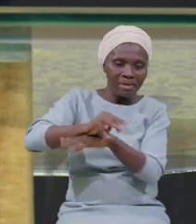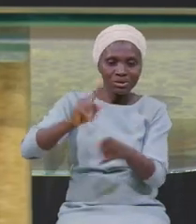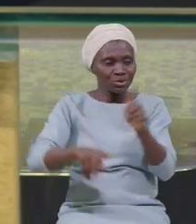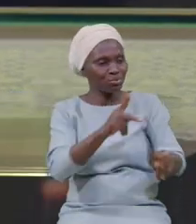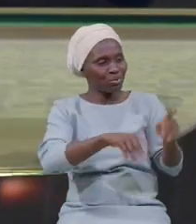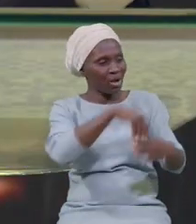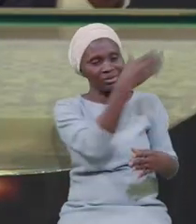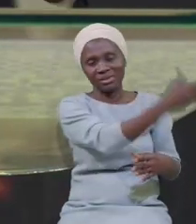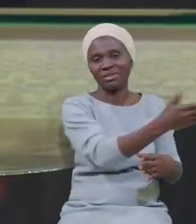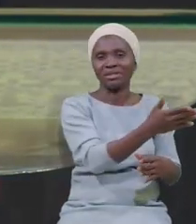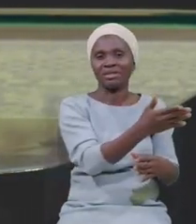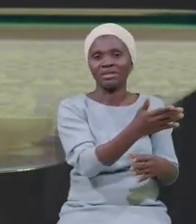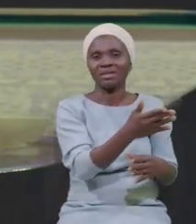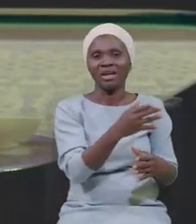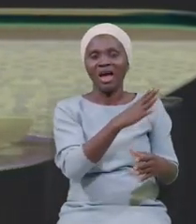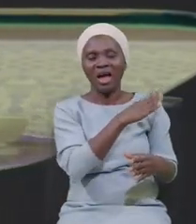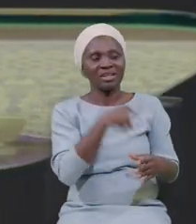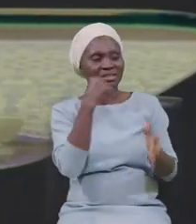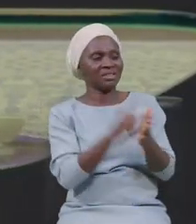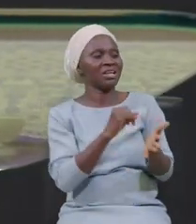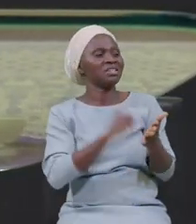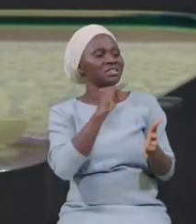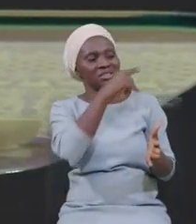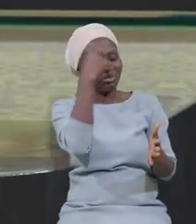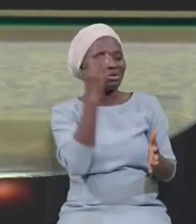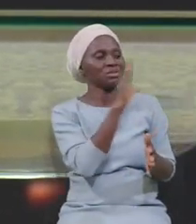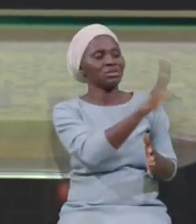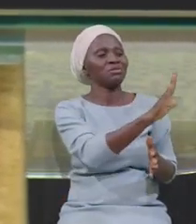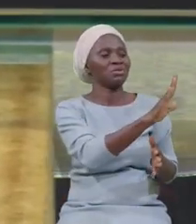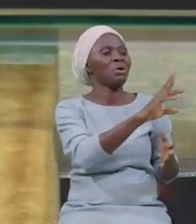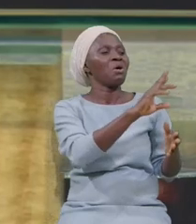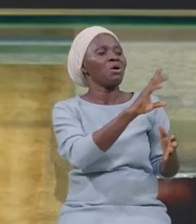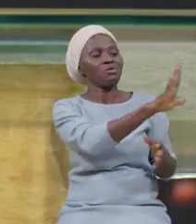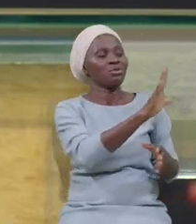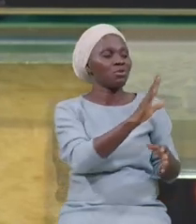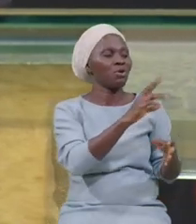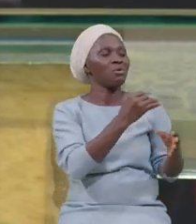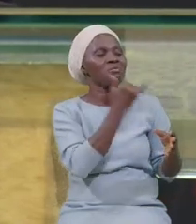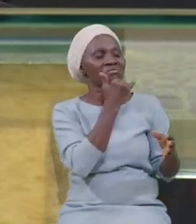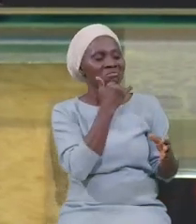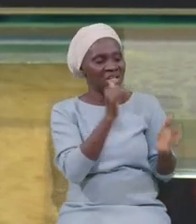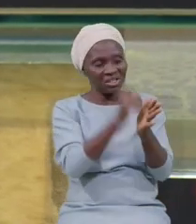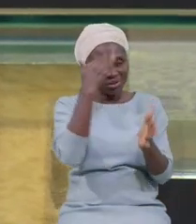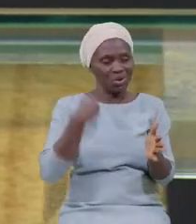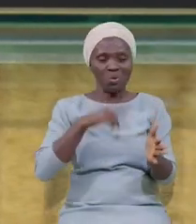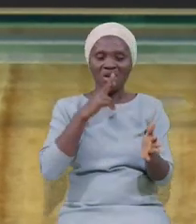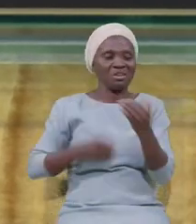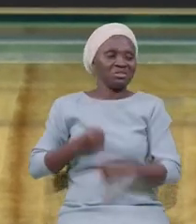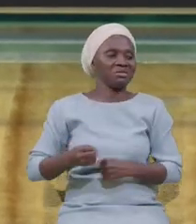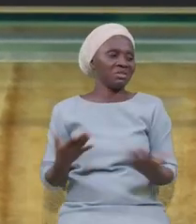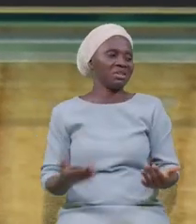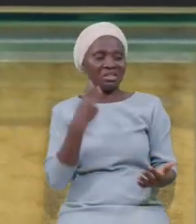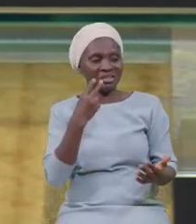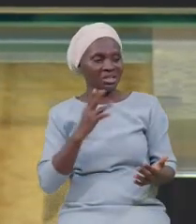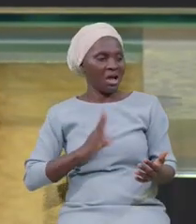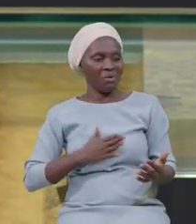du dehors. C'est votre faute. On souffre à cause de vous. On souffre à cause de vous. Regardez, nos enfants ne vont pas à l'école. Regardez